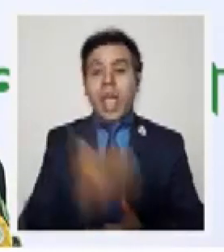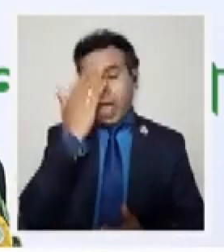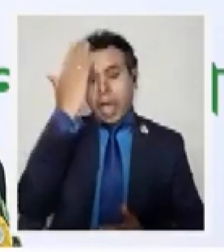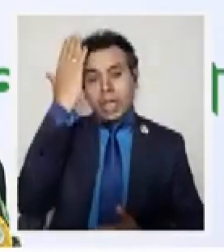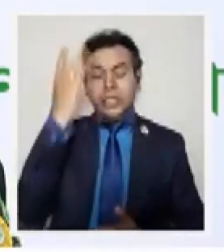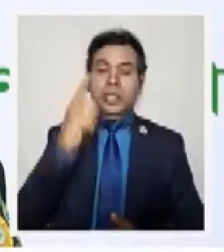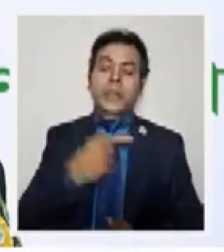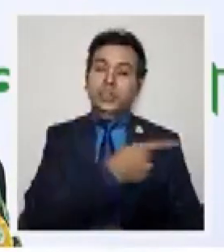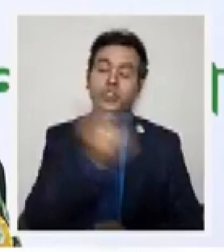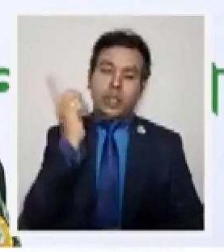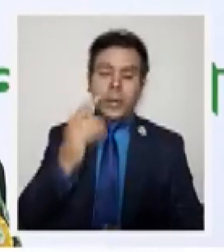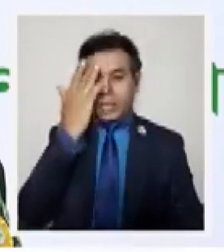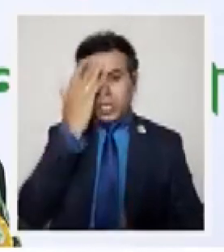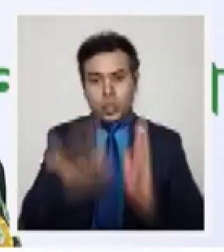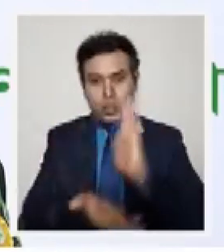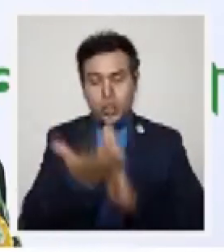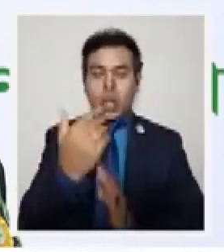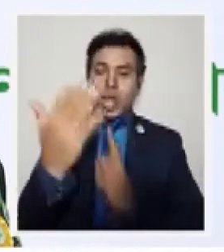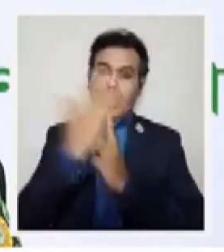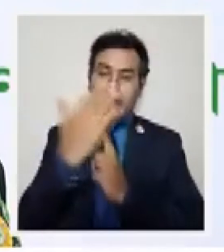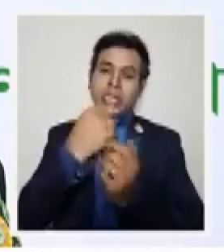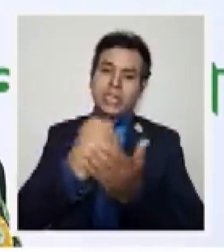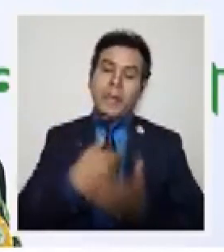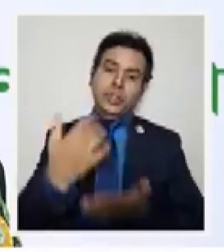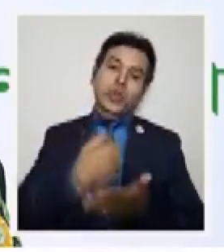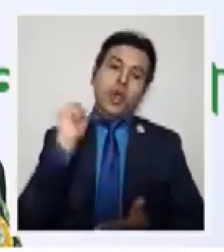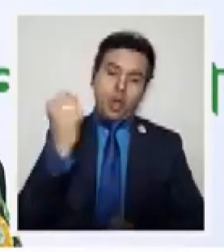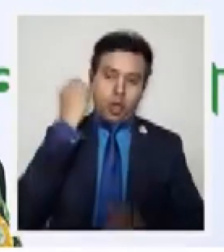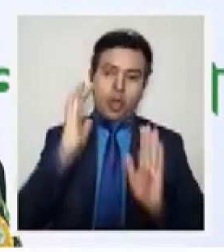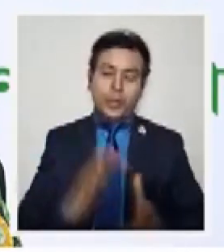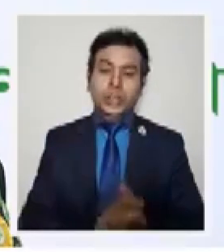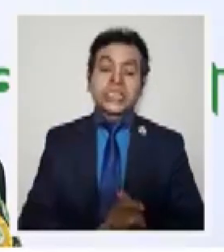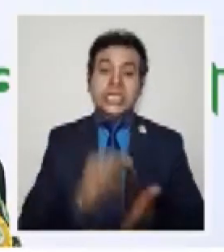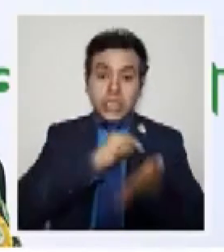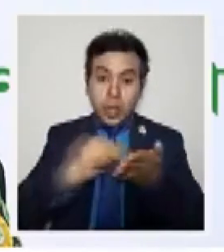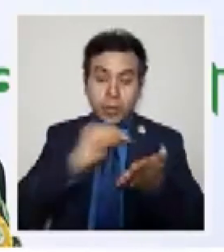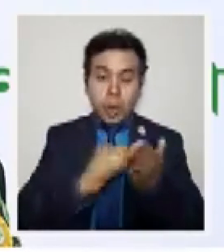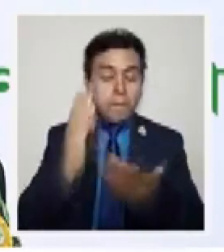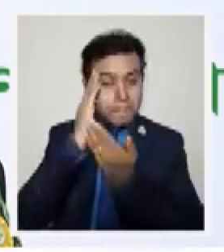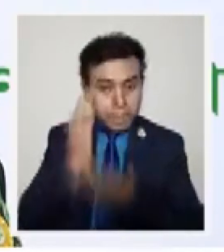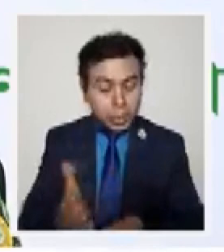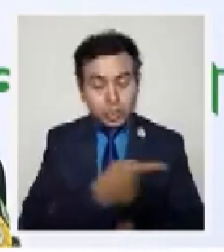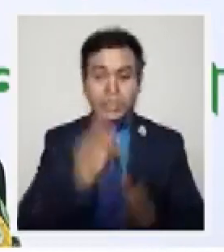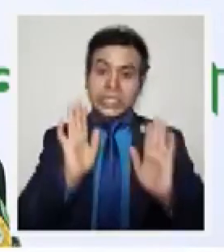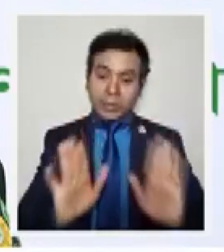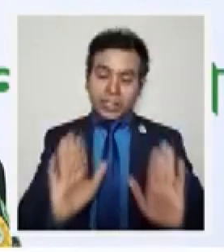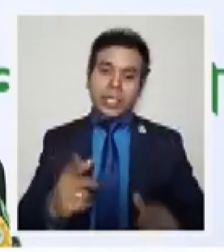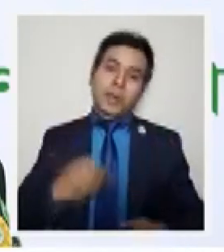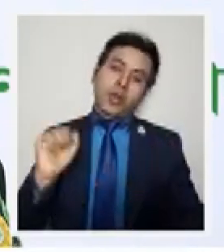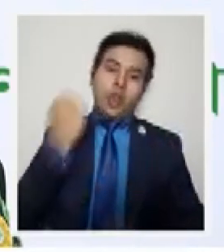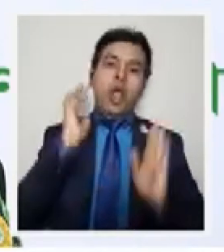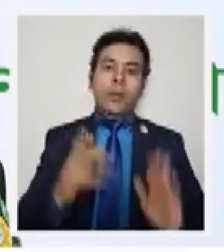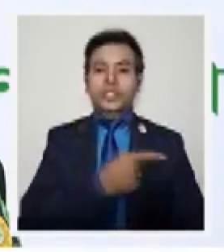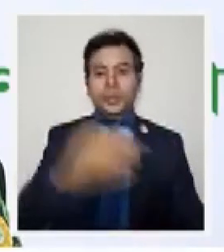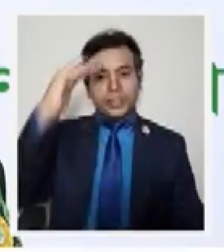সবশেষে সবাই ভালো থাকবেন, সুস্থ থাকবেন, আমরা নিশ্চয়ই এই সংকট থেকে উত্তরণ করতে পারবো সবার